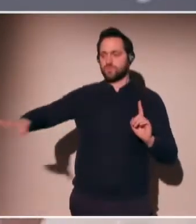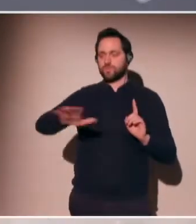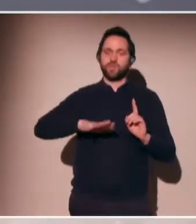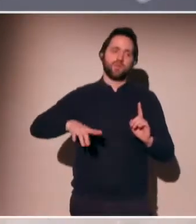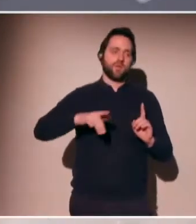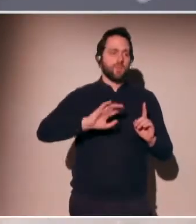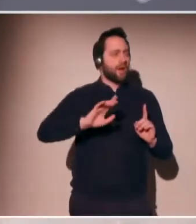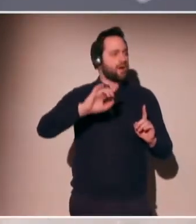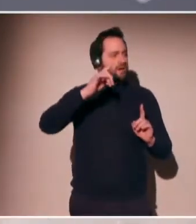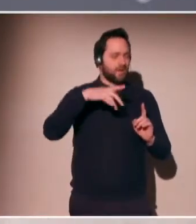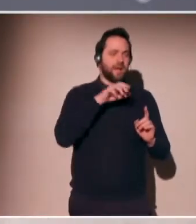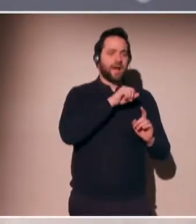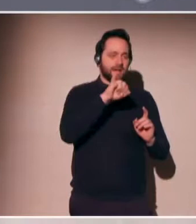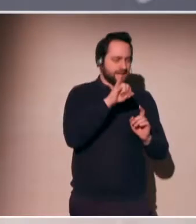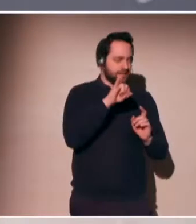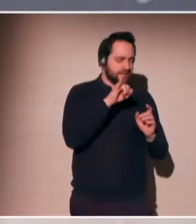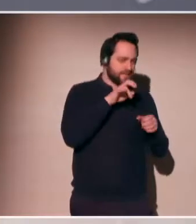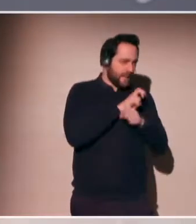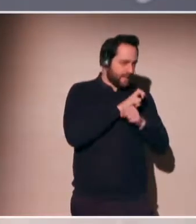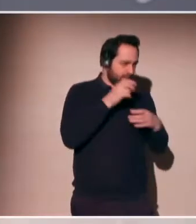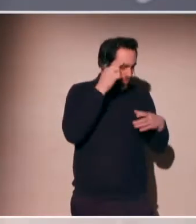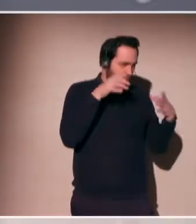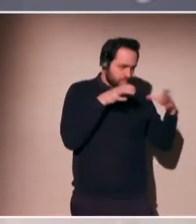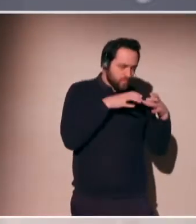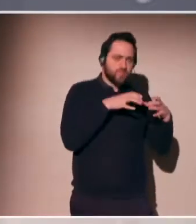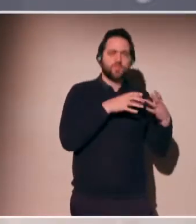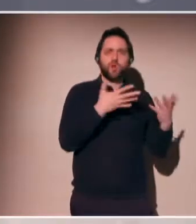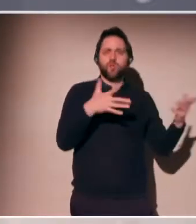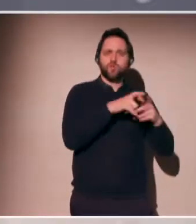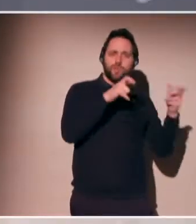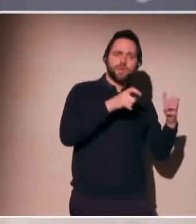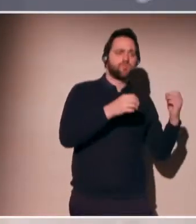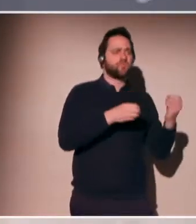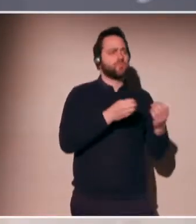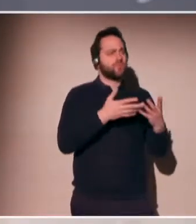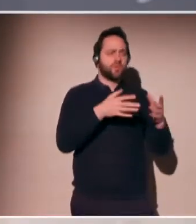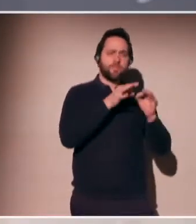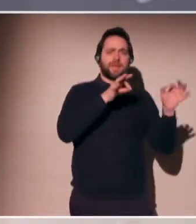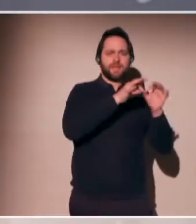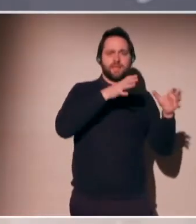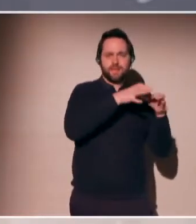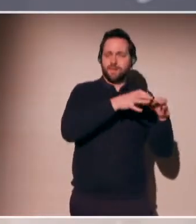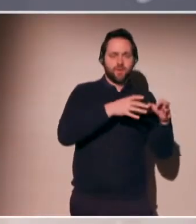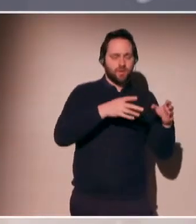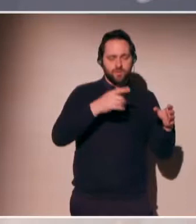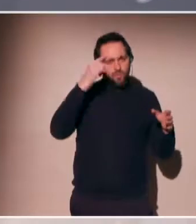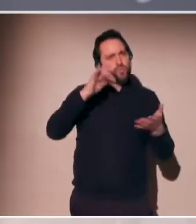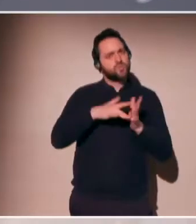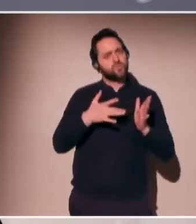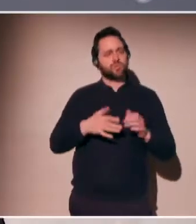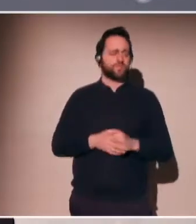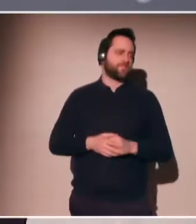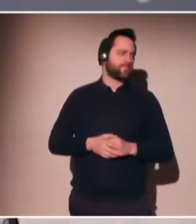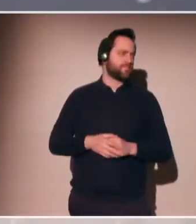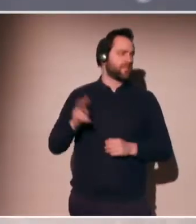États ou quelques grands groupes. Et ça, par rapport aux discussions qu'il y a eu ce matin, il me semble que parfois on imagine un peu les AI comme